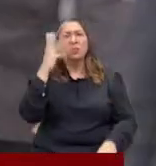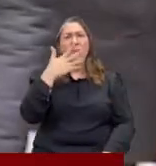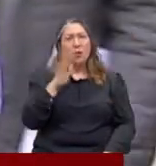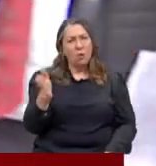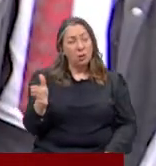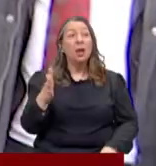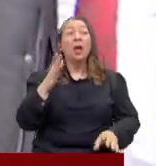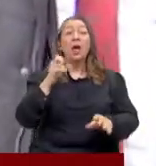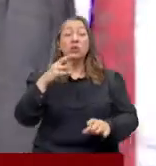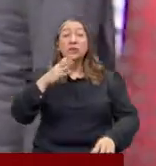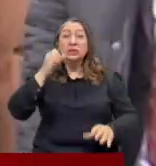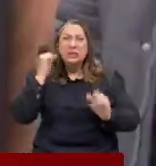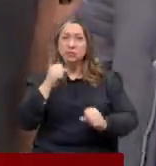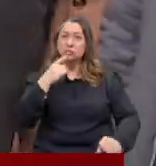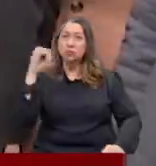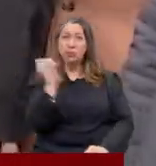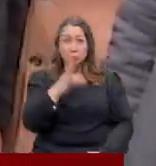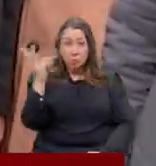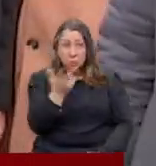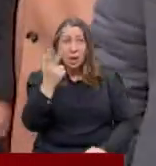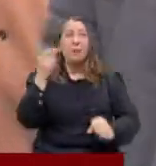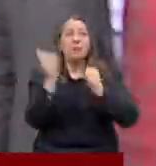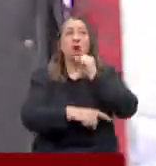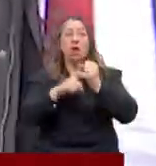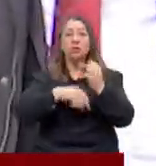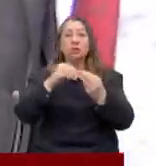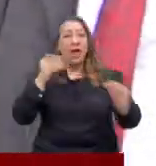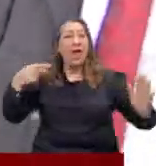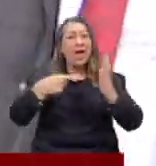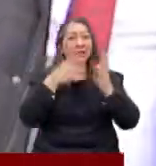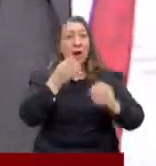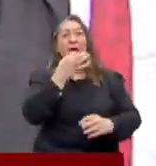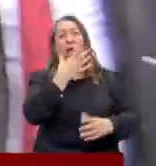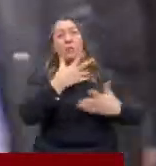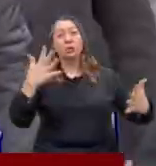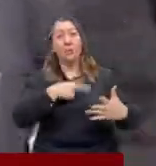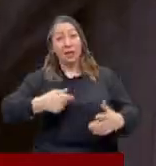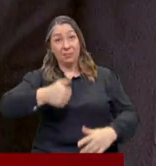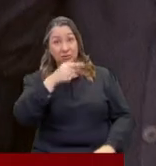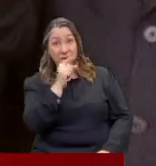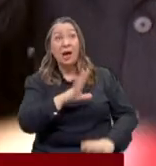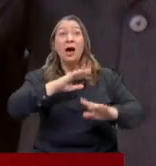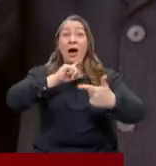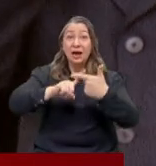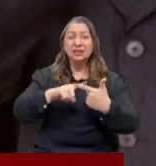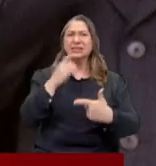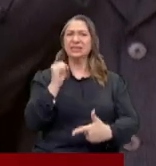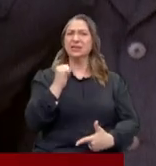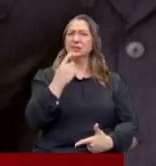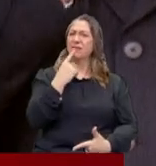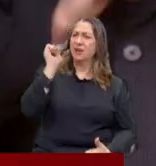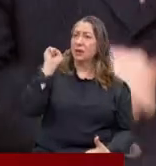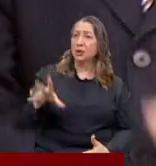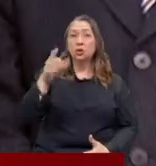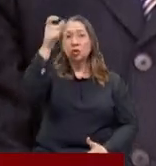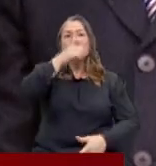yok. Erdoğan'ın sert sözleri sonrasında hem terör suçlamasıyla hedef aldığı Ankara Büyükşehir Belediyesi hem de sert sözlerle